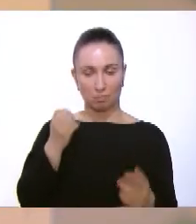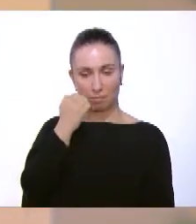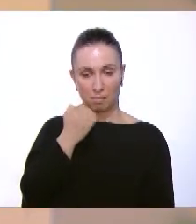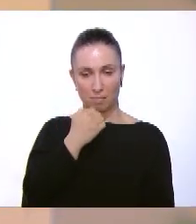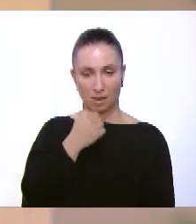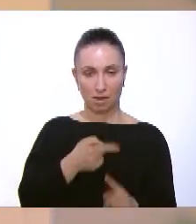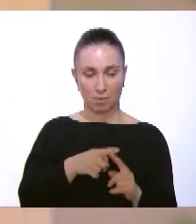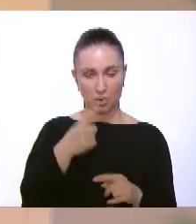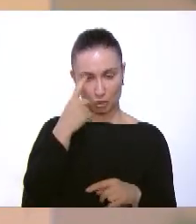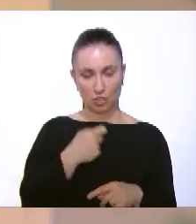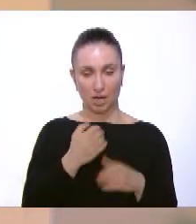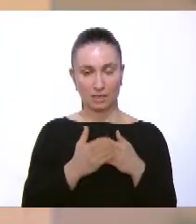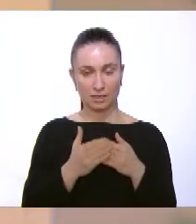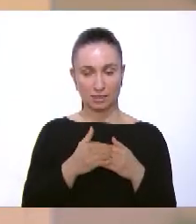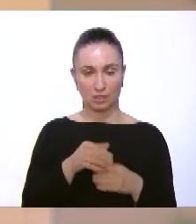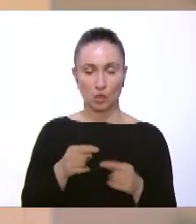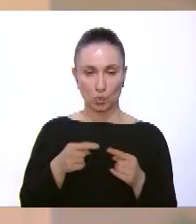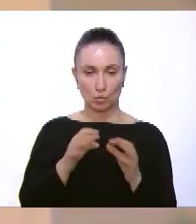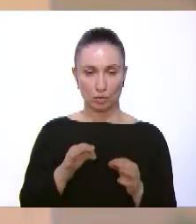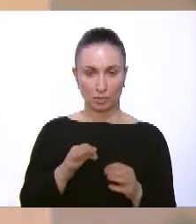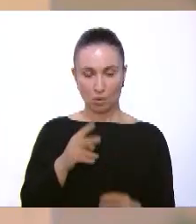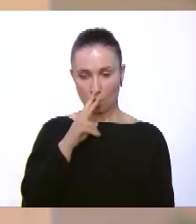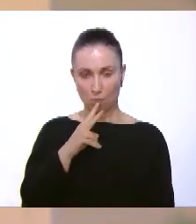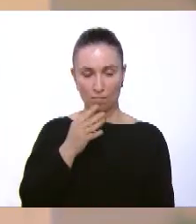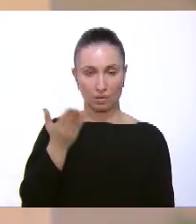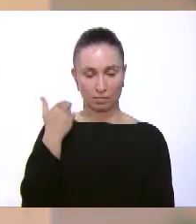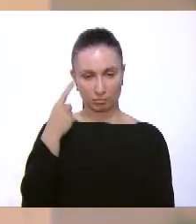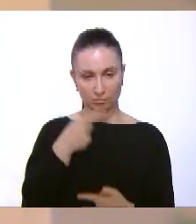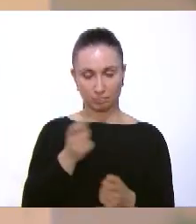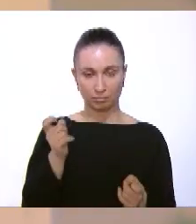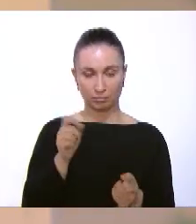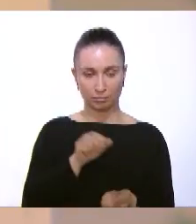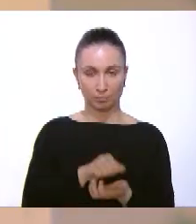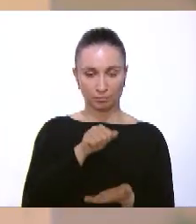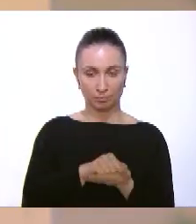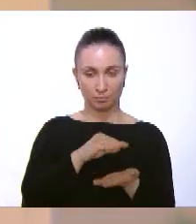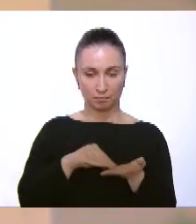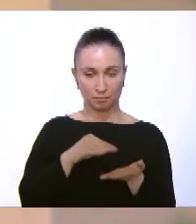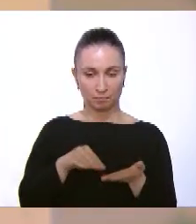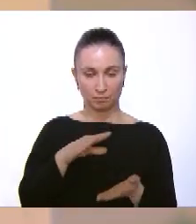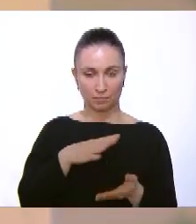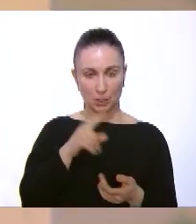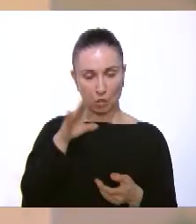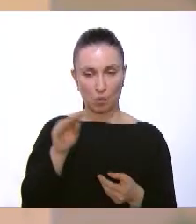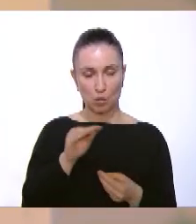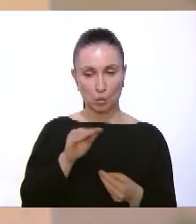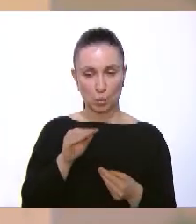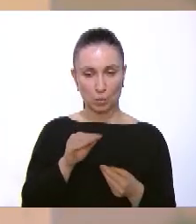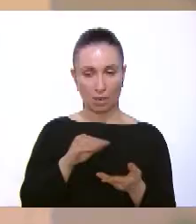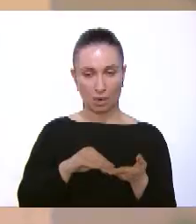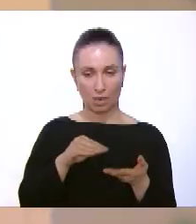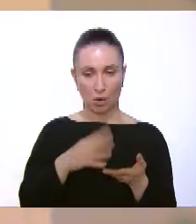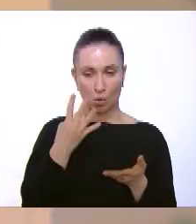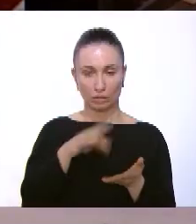მადლობა შეხსენებისთვის. ზუსტად 1-2 თვის წინ გამოქვეყნდა სტატია ასეთ ცნობილ ჟურნალში.